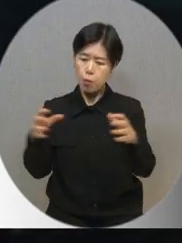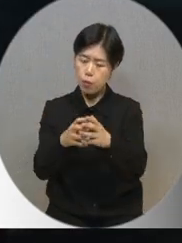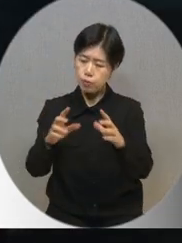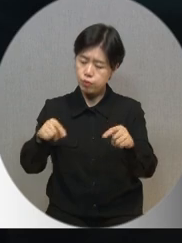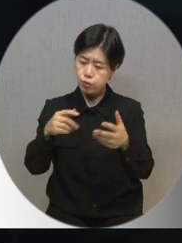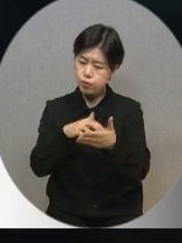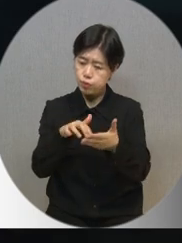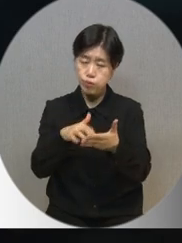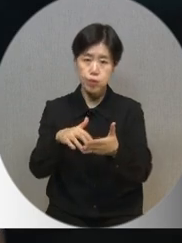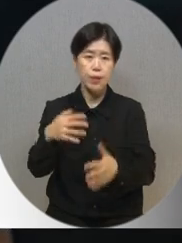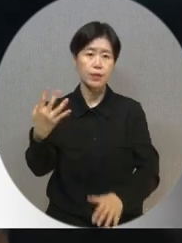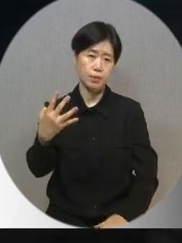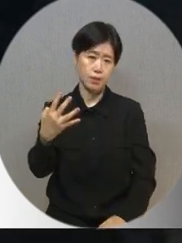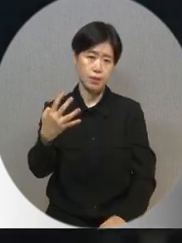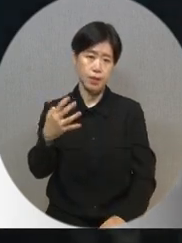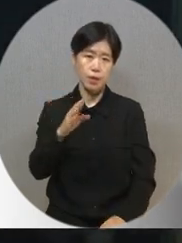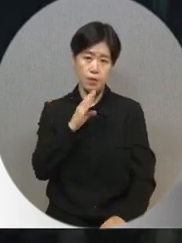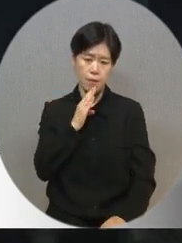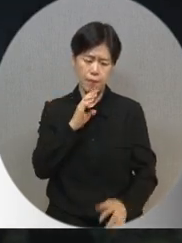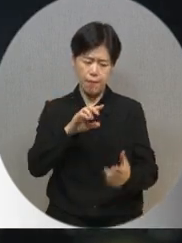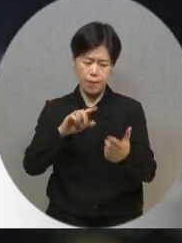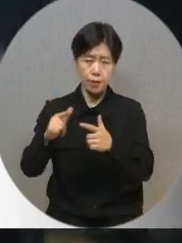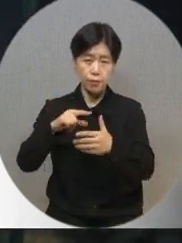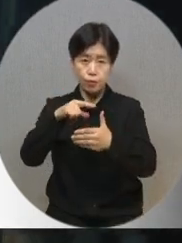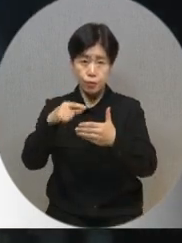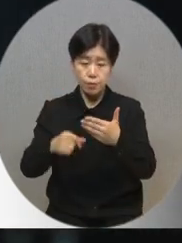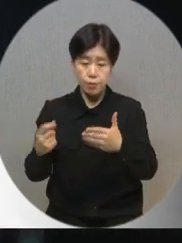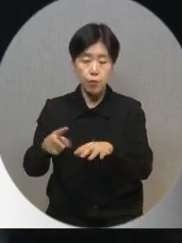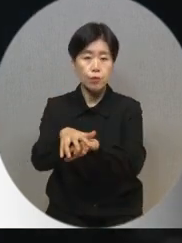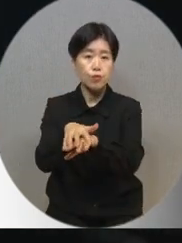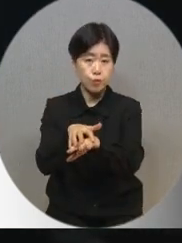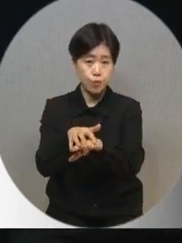유치와 함께 다양한 네트워킹이 구성되었습니다.